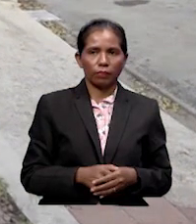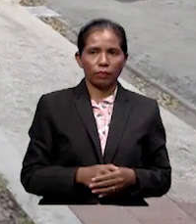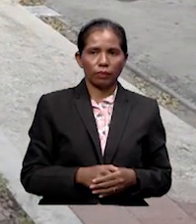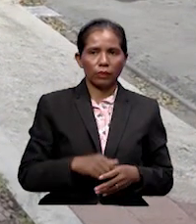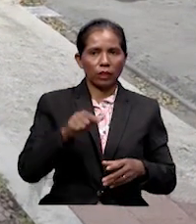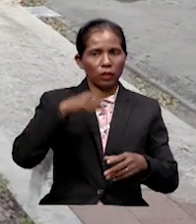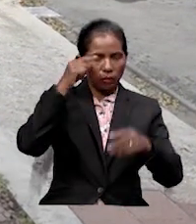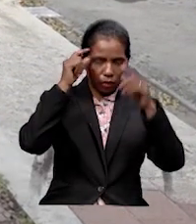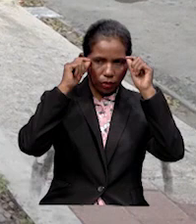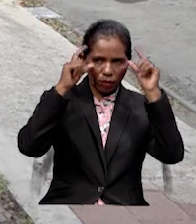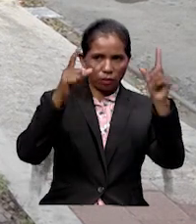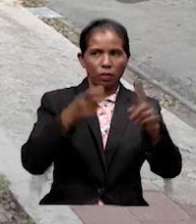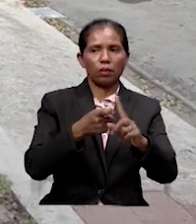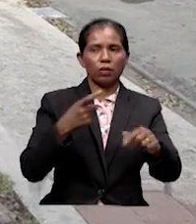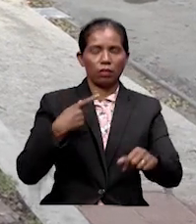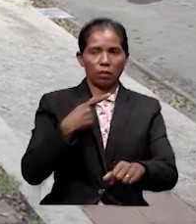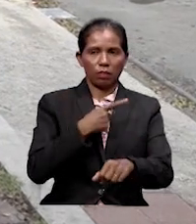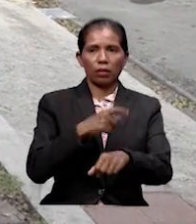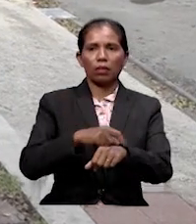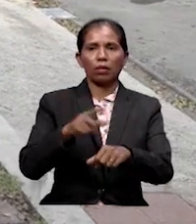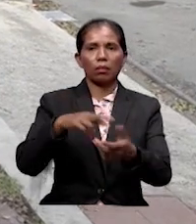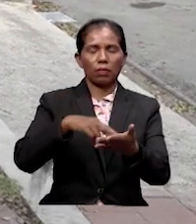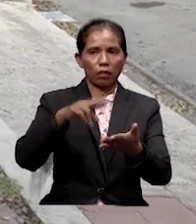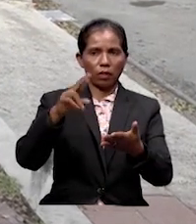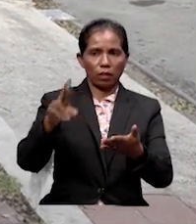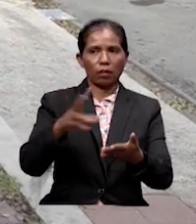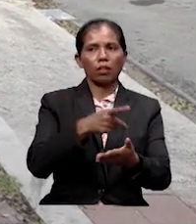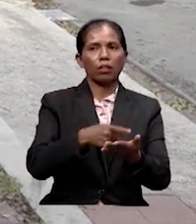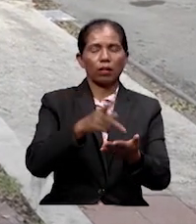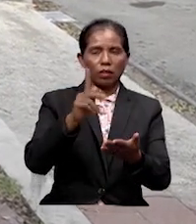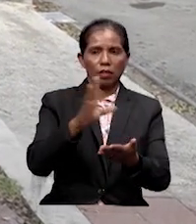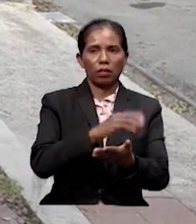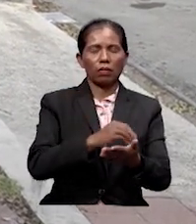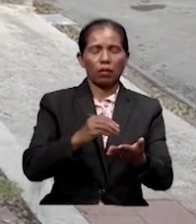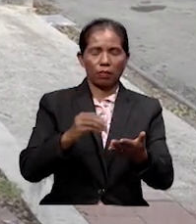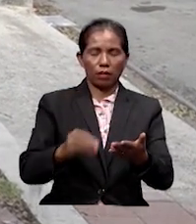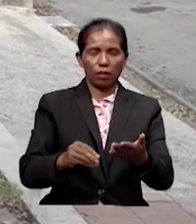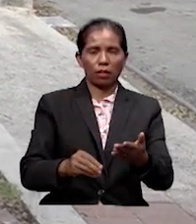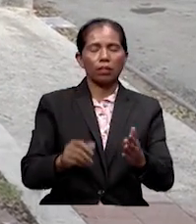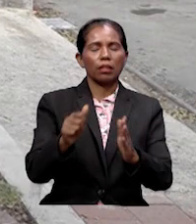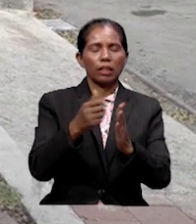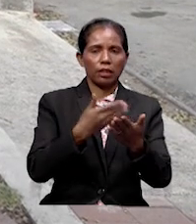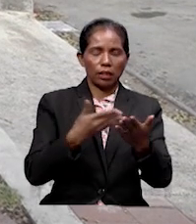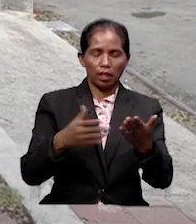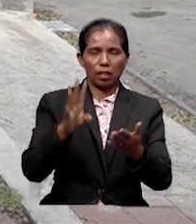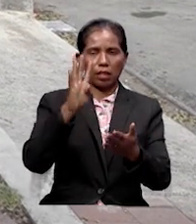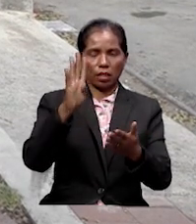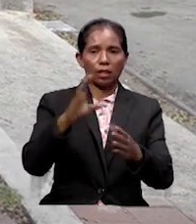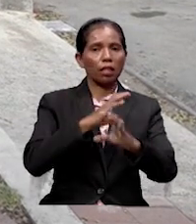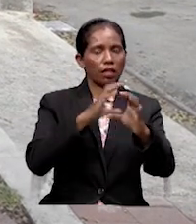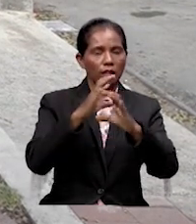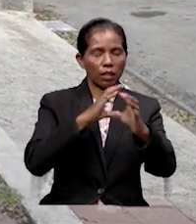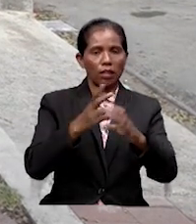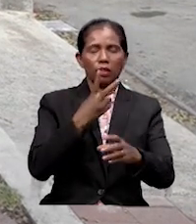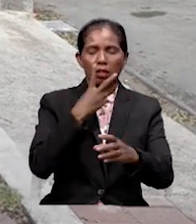Governo Timor-Leste lihus Parlamento Nasional aprovo ona taxa selektivu ba konsumu ba item hat hanesan kareta,